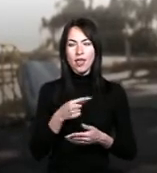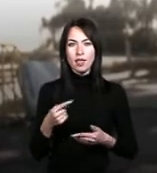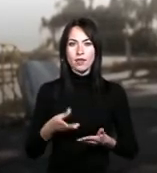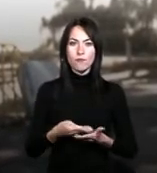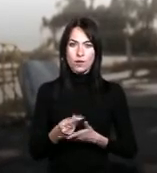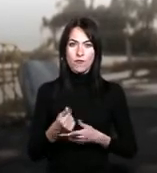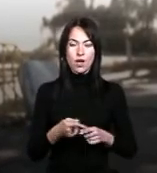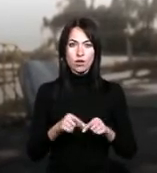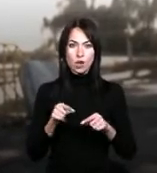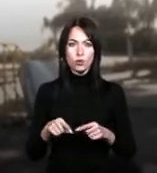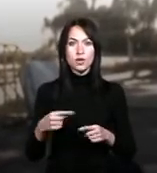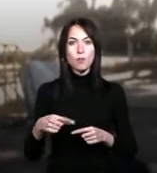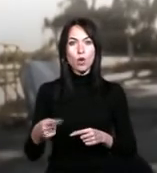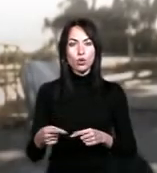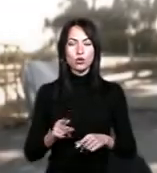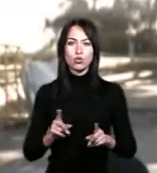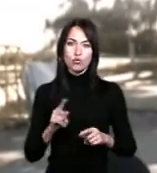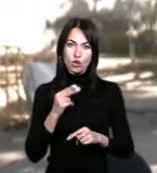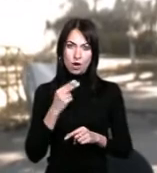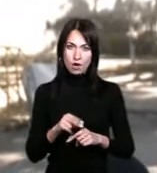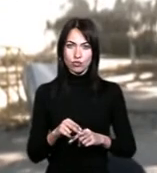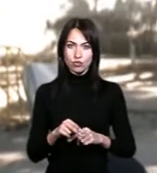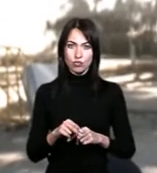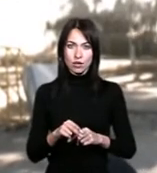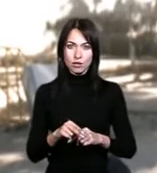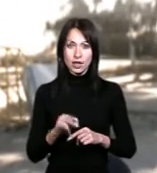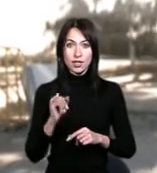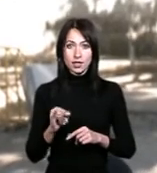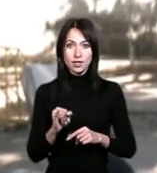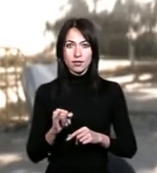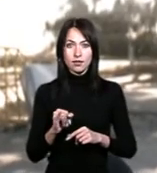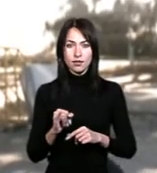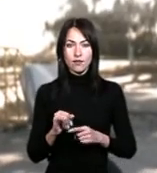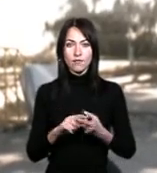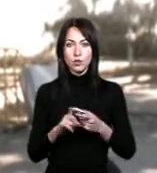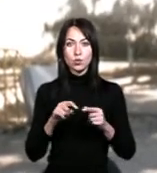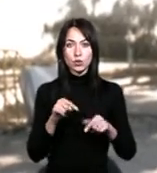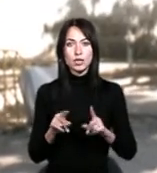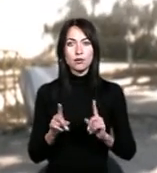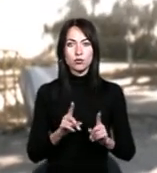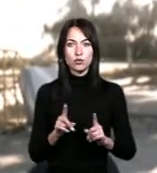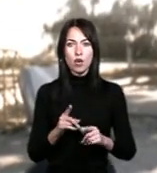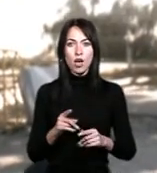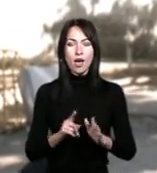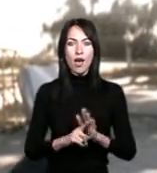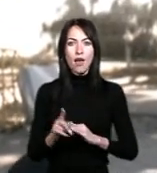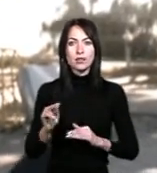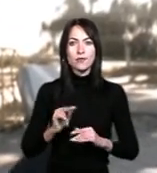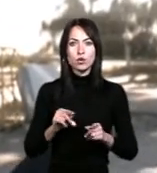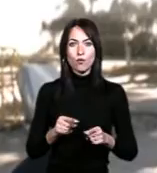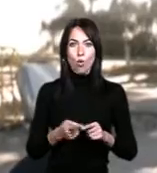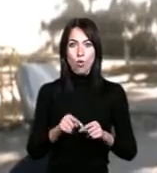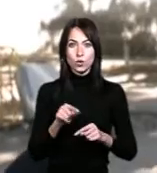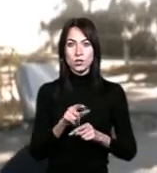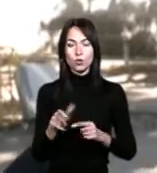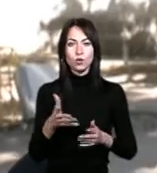впливають на цей процес, що краще і у зв'язку з тим, що активізувалися ось ці люди,